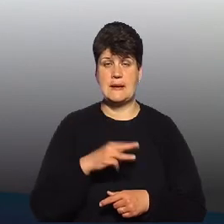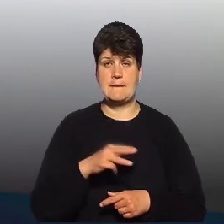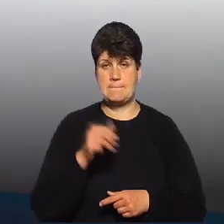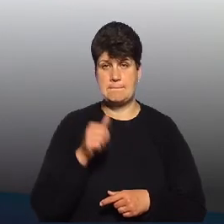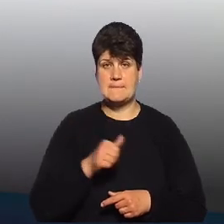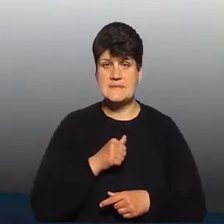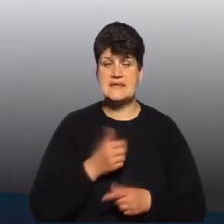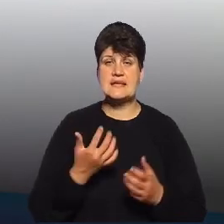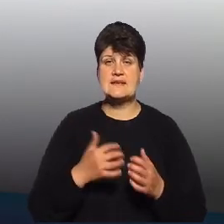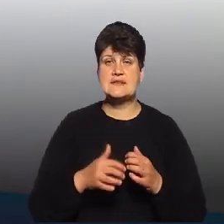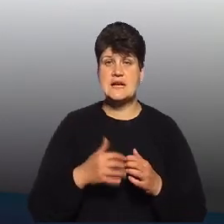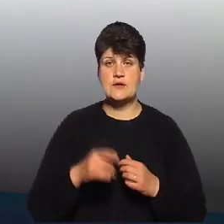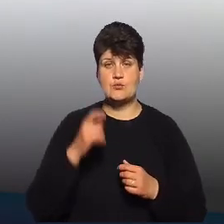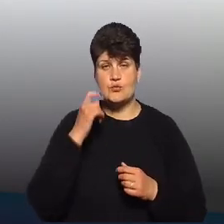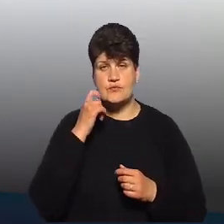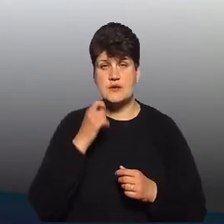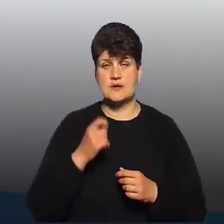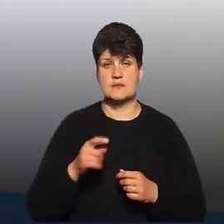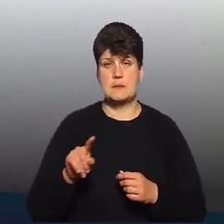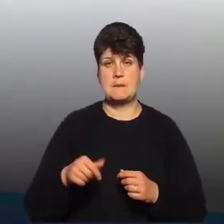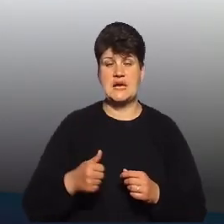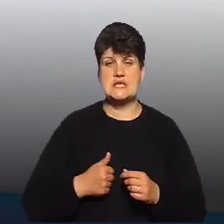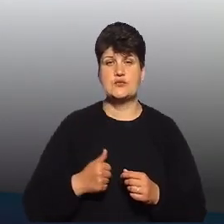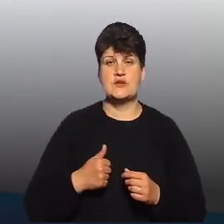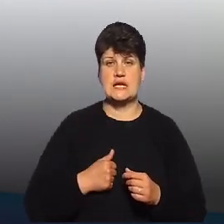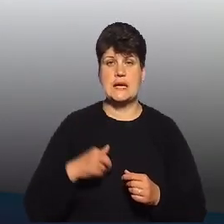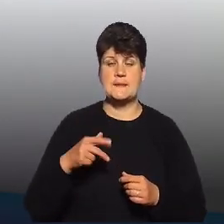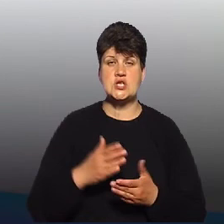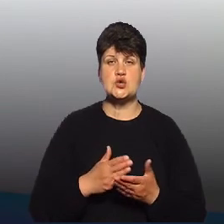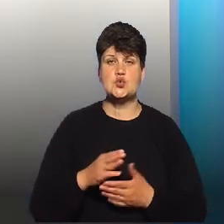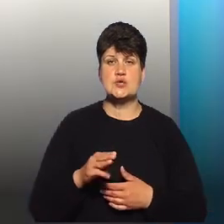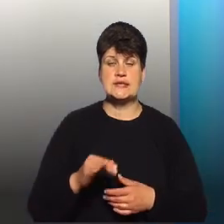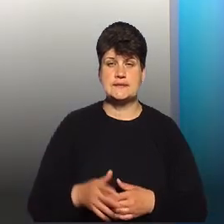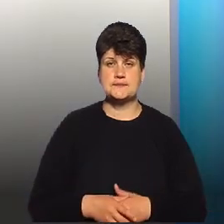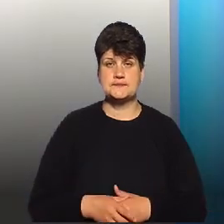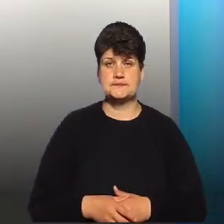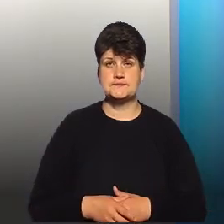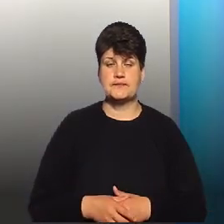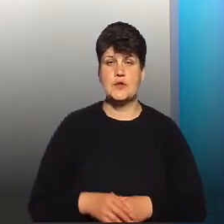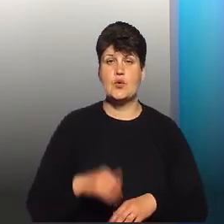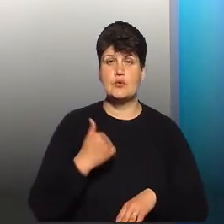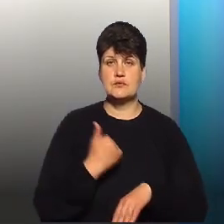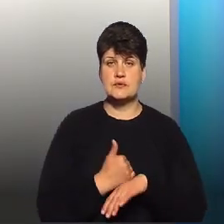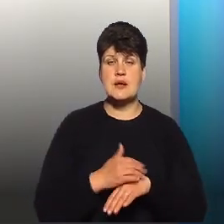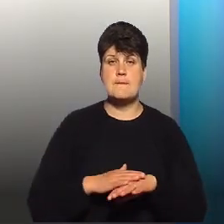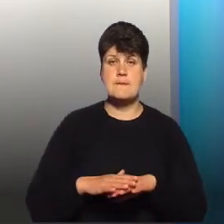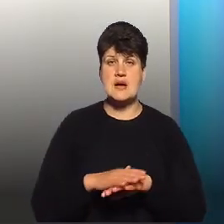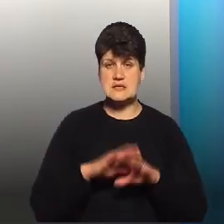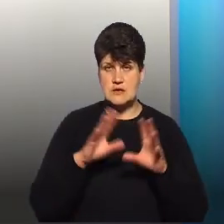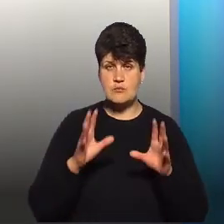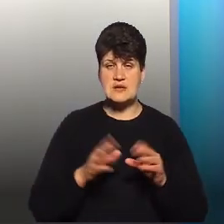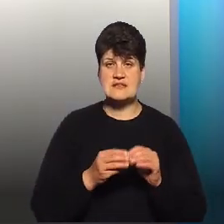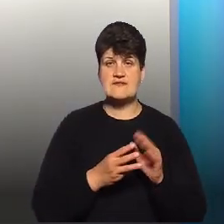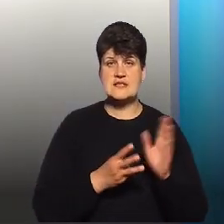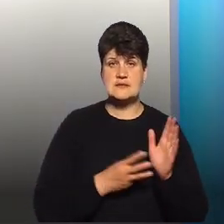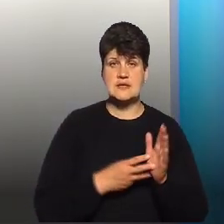середньому вік призовників, цих, які пішли служити? Основна маса, в принципі, з 18 до